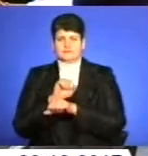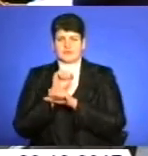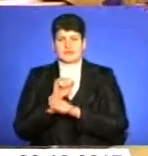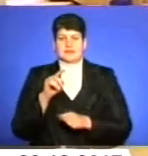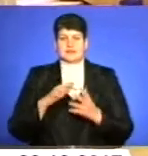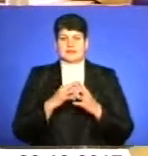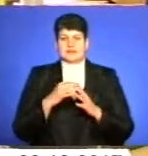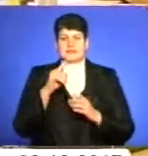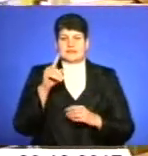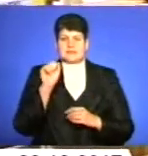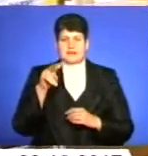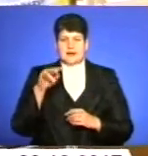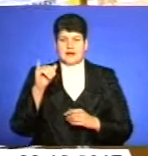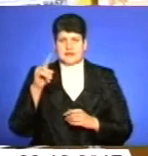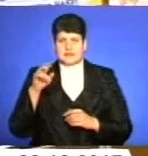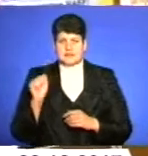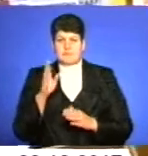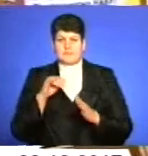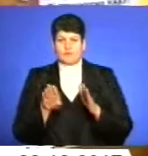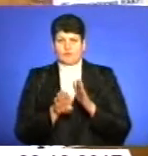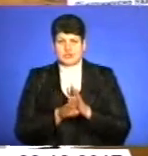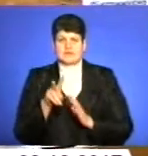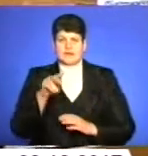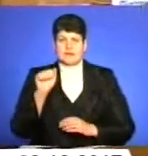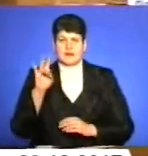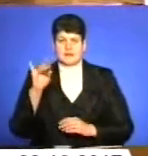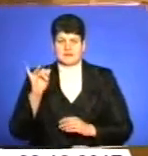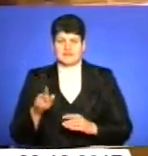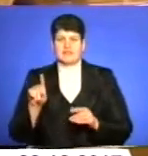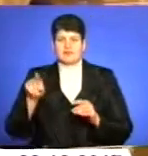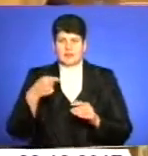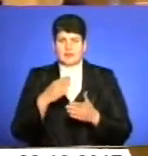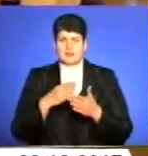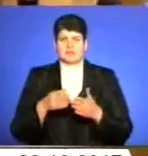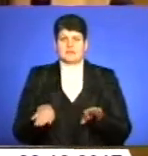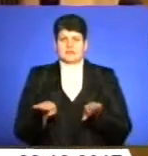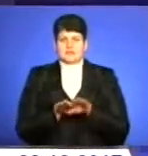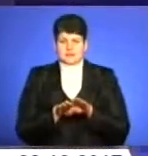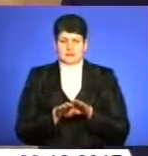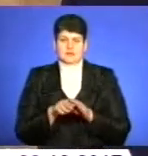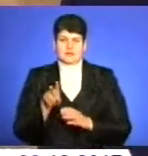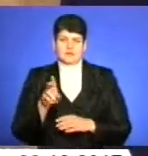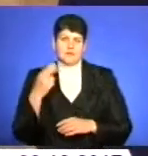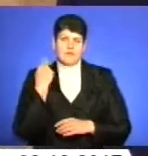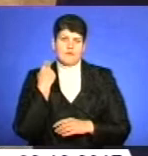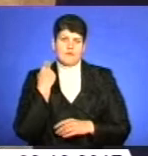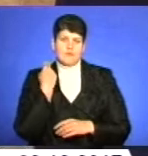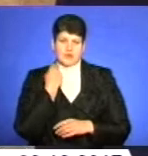Залістів, Підволочиська і Лановець, де вимагали у влади погашення заборгованості зарплати за кілька місяців. На